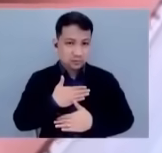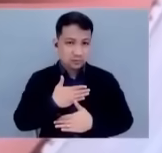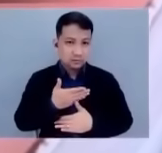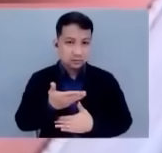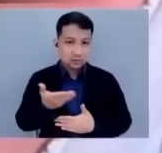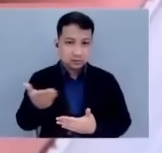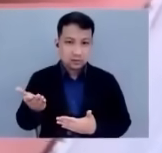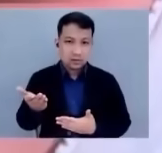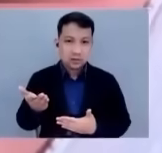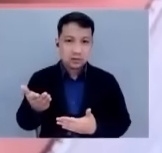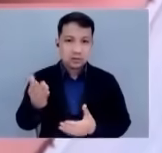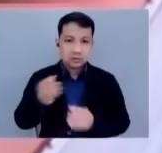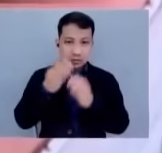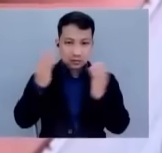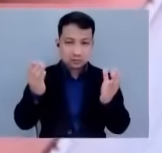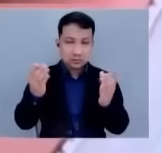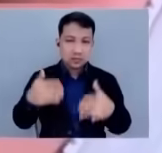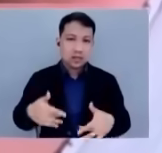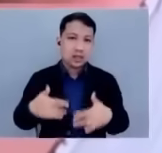is celebrating.